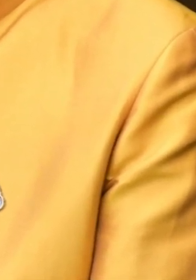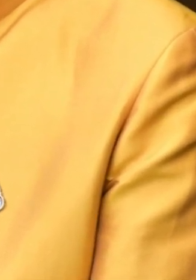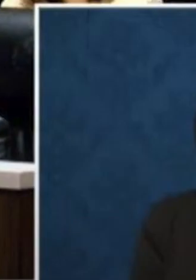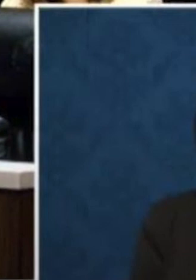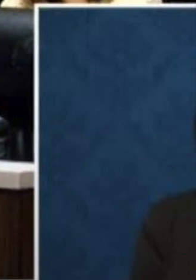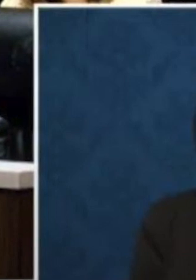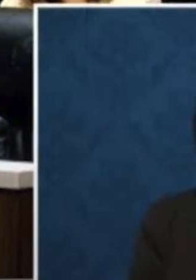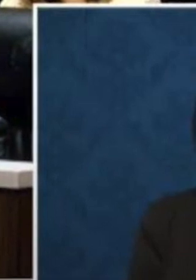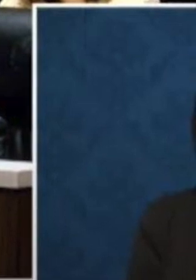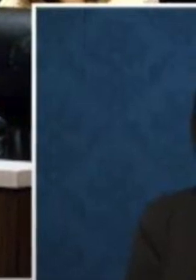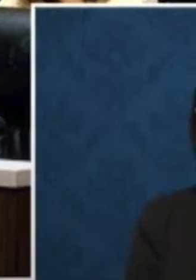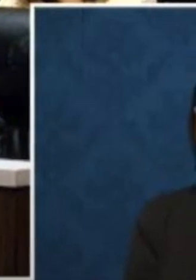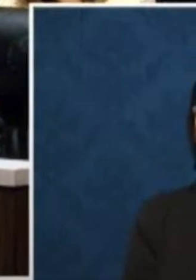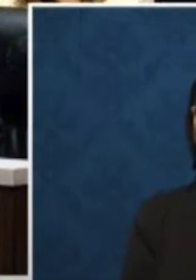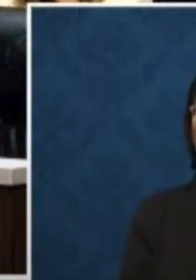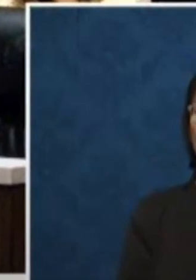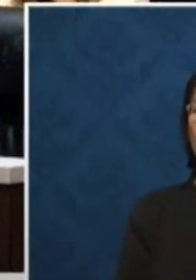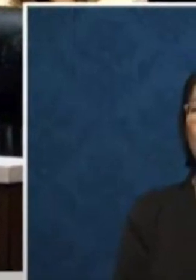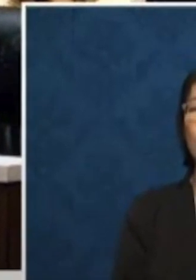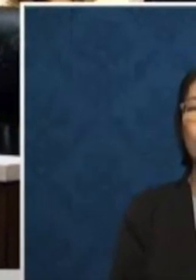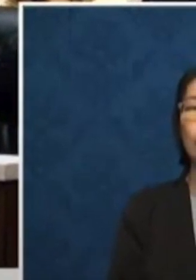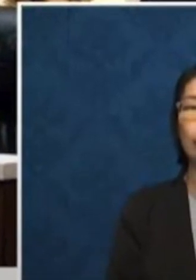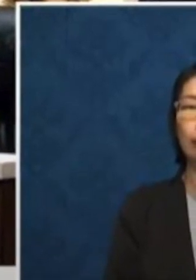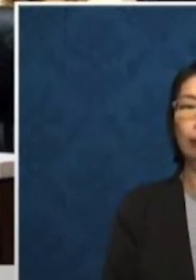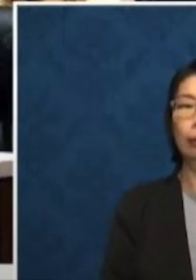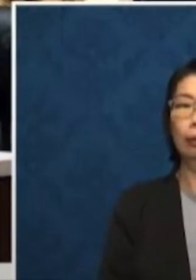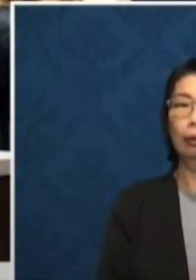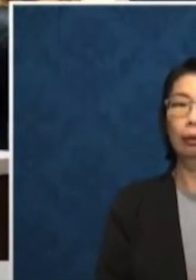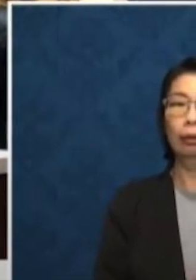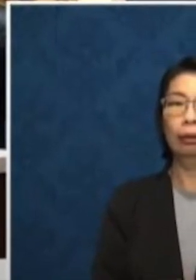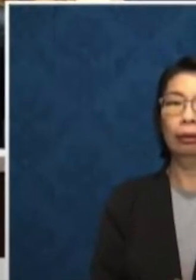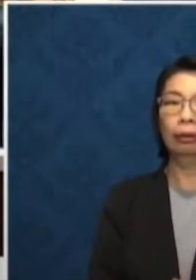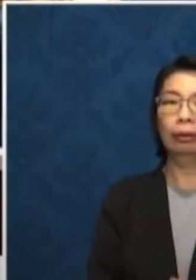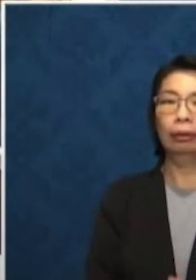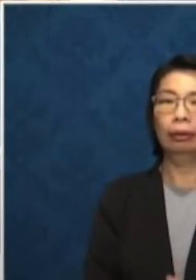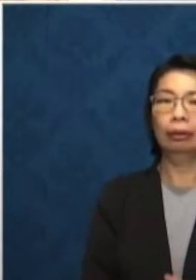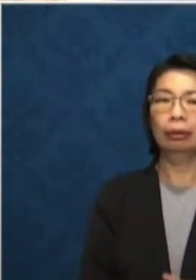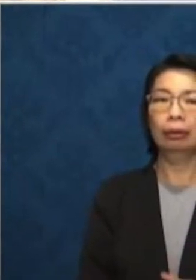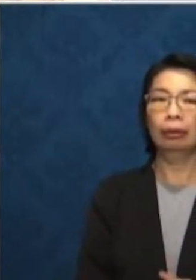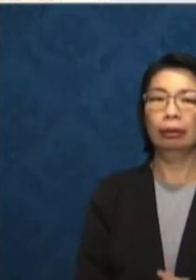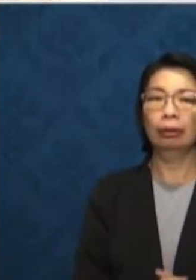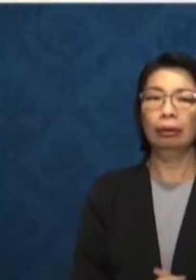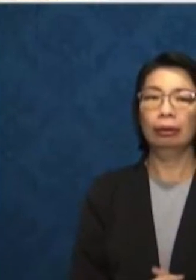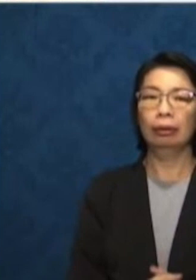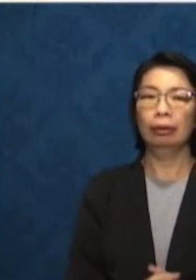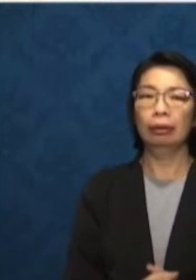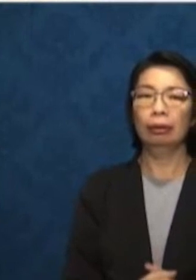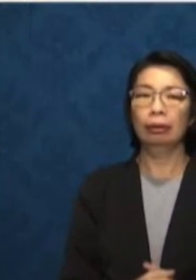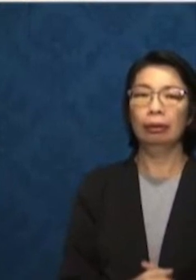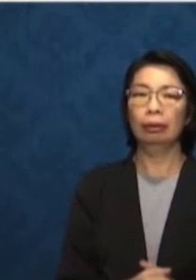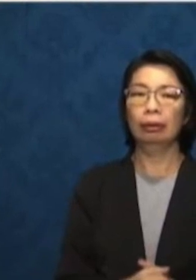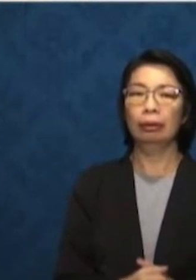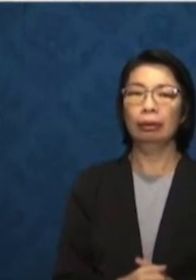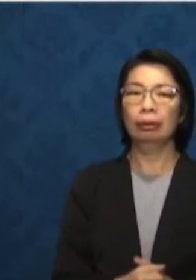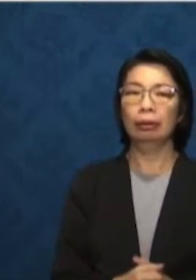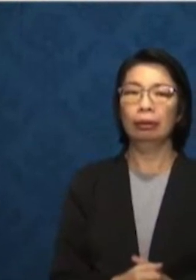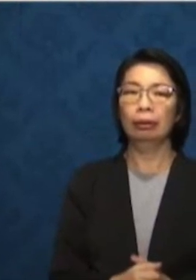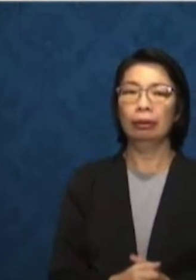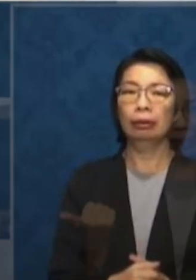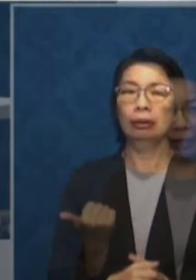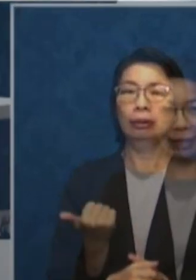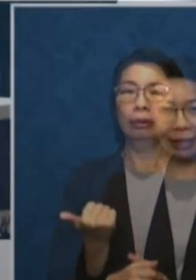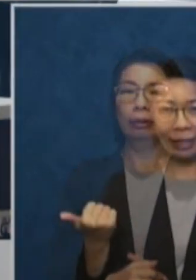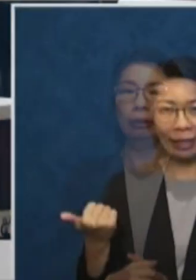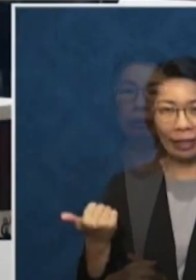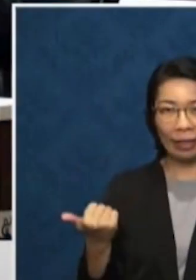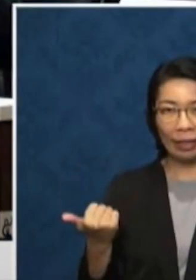ปกป้องผลประโยชน์สาธารณะและเอื้อประโยชน์ต่อพวกพ้องแต่ไม่กล้าเผชิญหน้าการตรวจสอบตักพรรคฝ่ายคั้นในสภาตั้งใจไม่มาตอบกระทุถาม